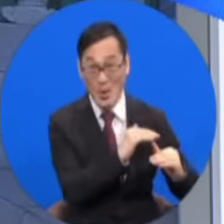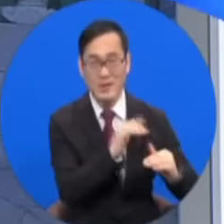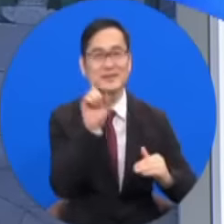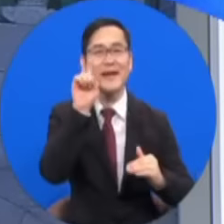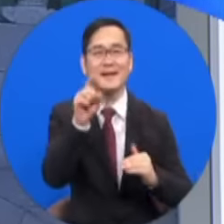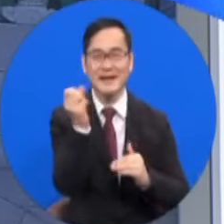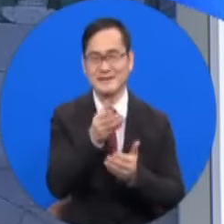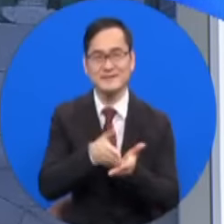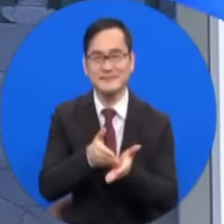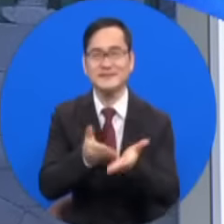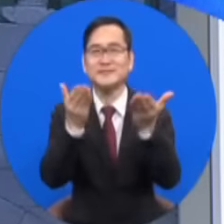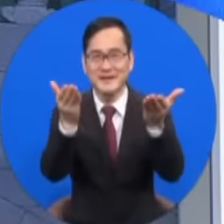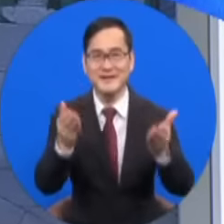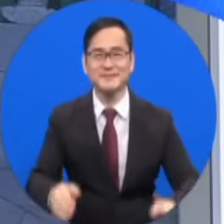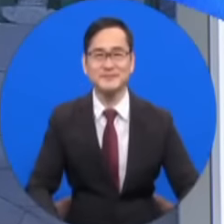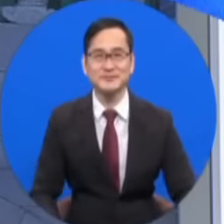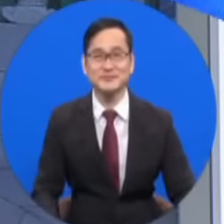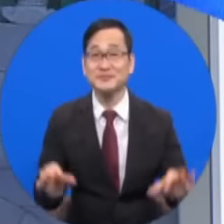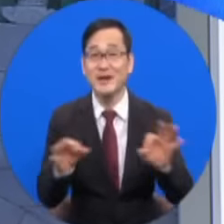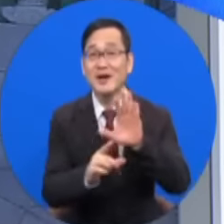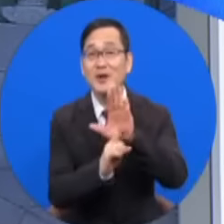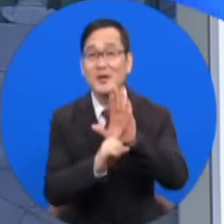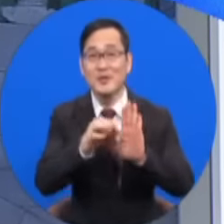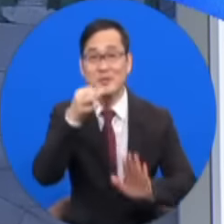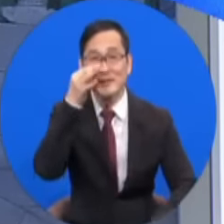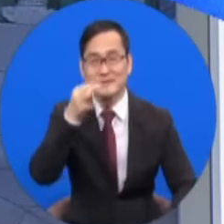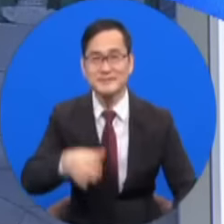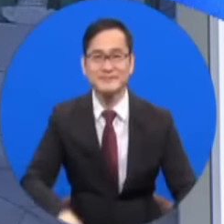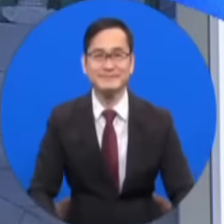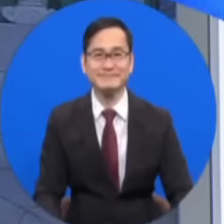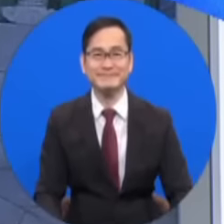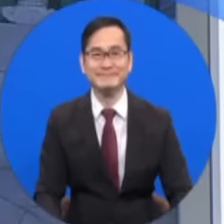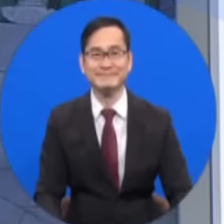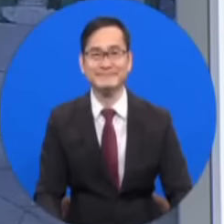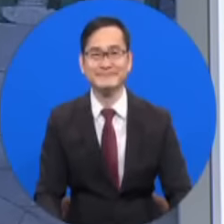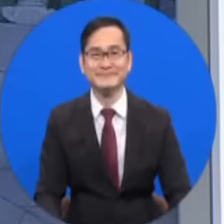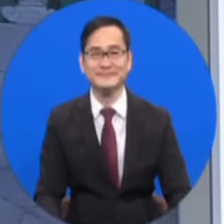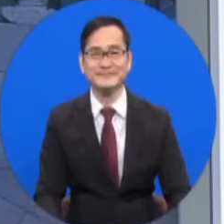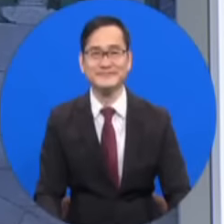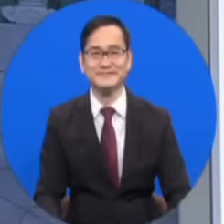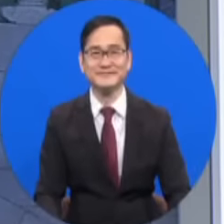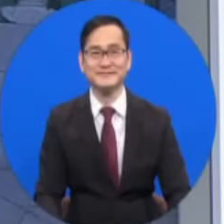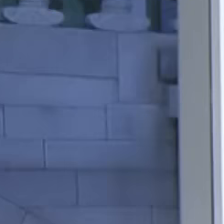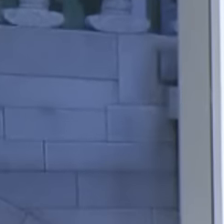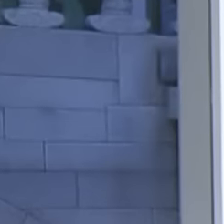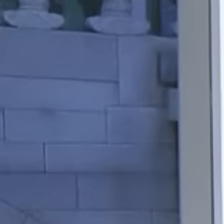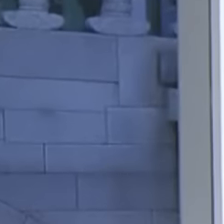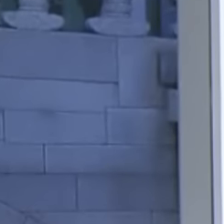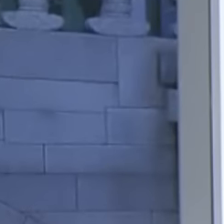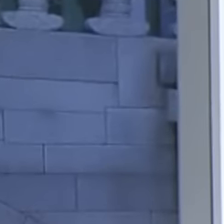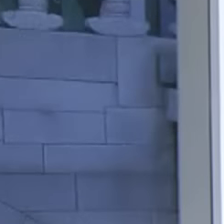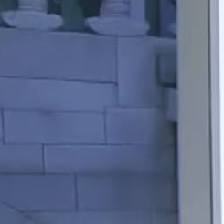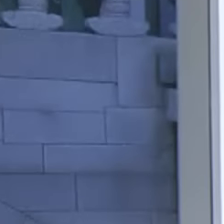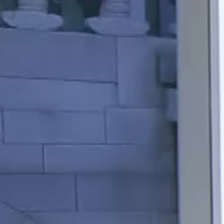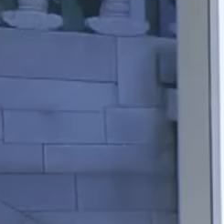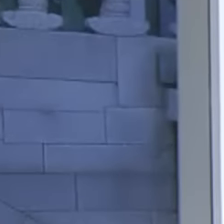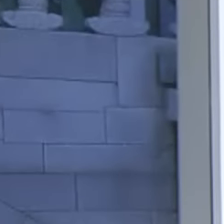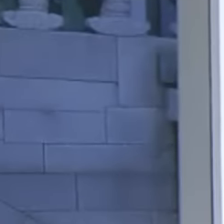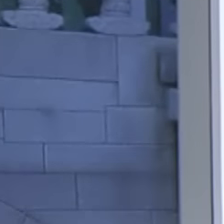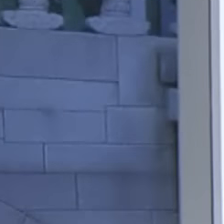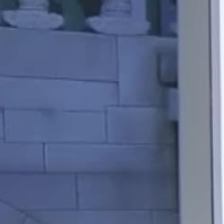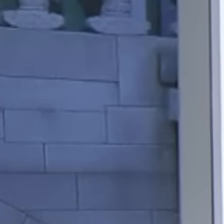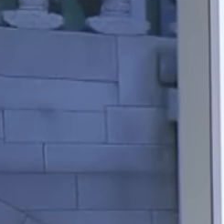상세히 분석해 드리겠습니다 저희들은 60초 광고 보고 돌아오겠습니다 잠시 어 뵙겠습니다 예 오늘 저희가 새롭게